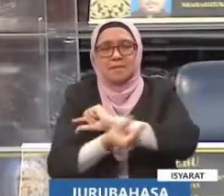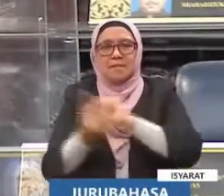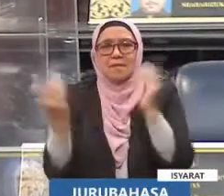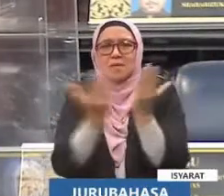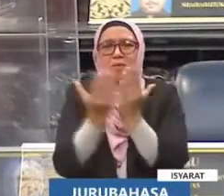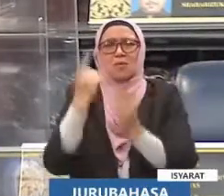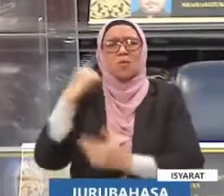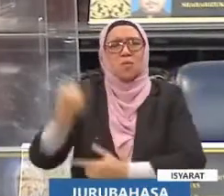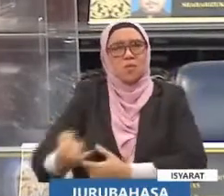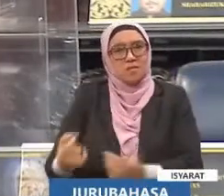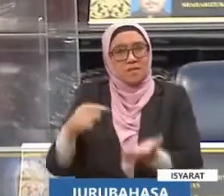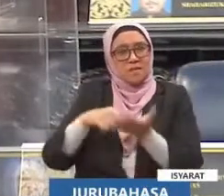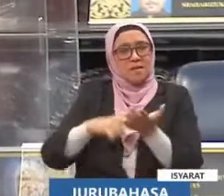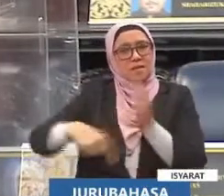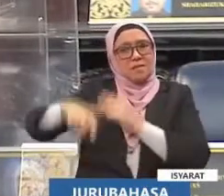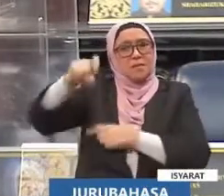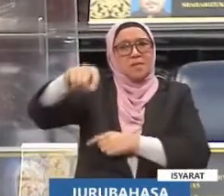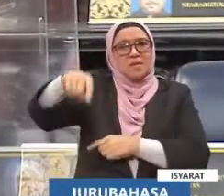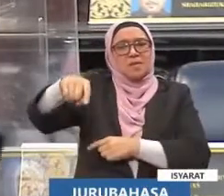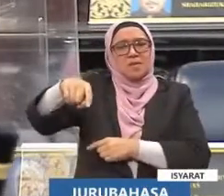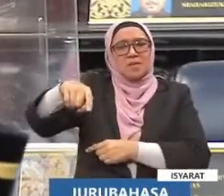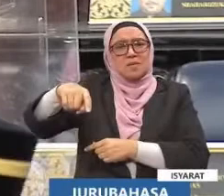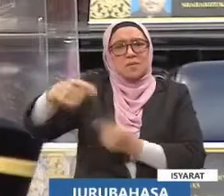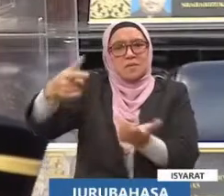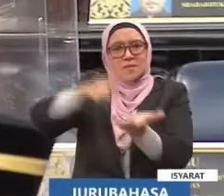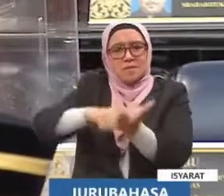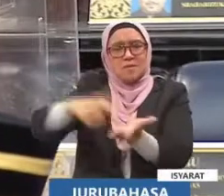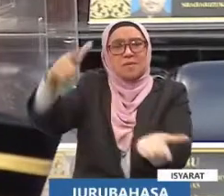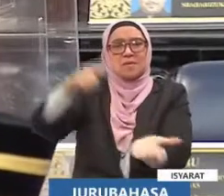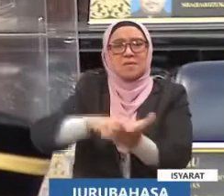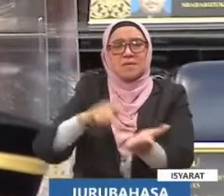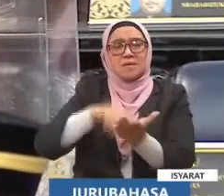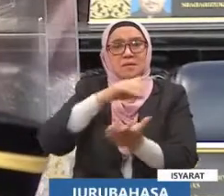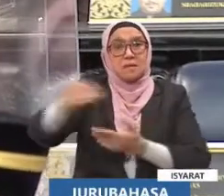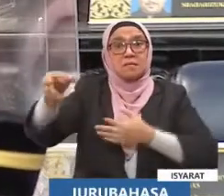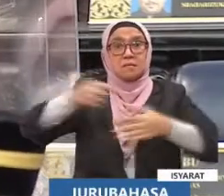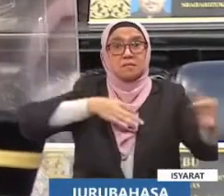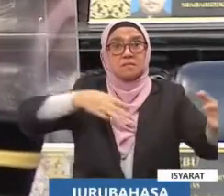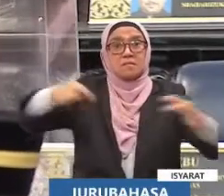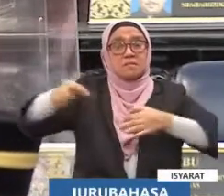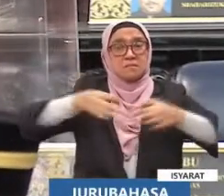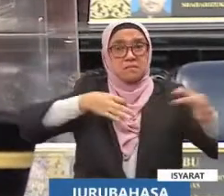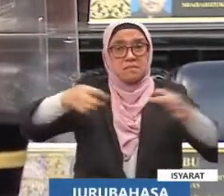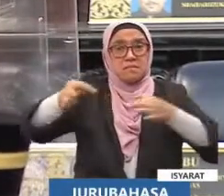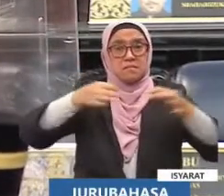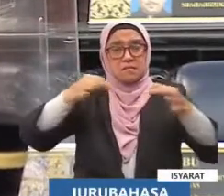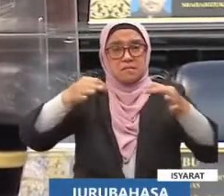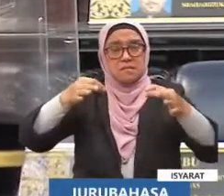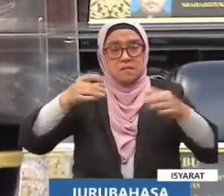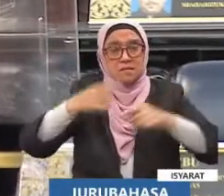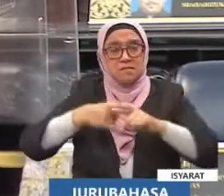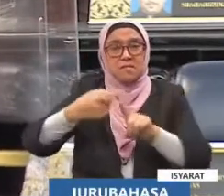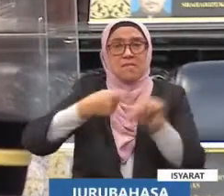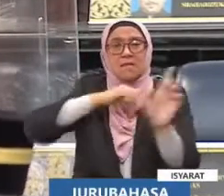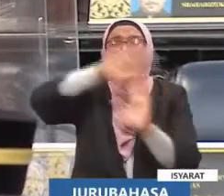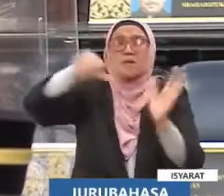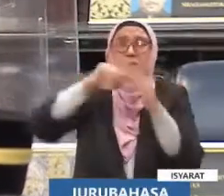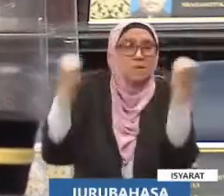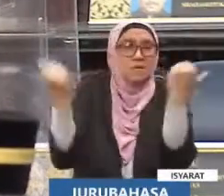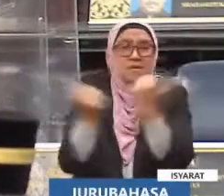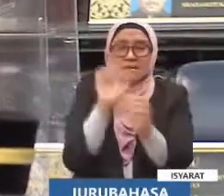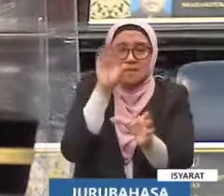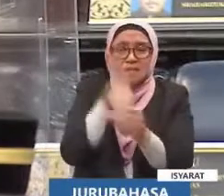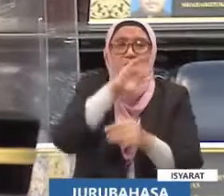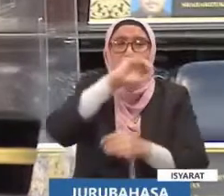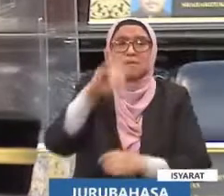score Anda Kini kita memerlukan laporan dan jas kasih kepada semua agency kerajaan termasuk jeviar Negeri sendiri